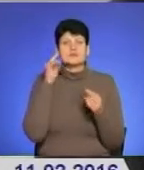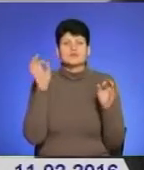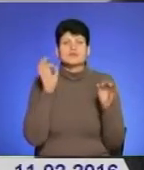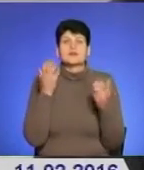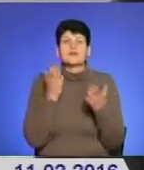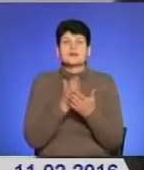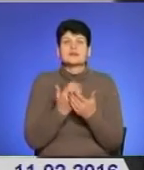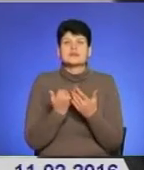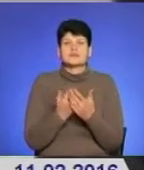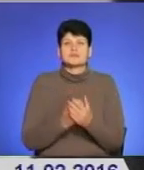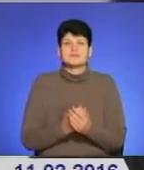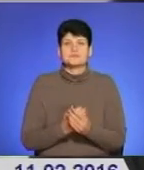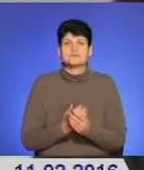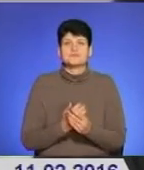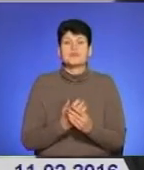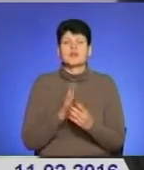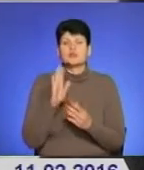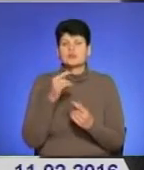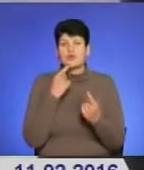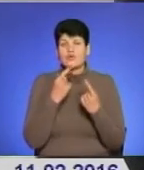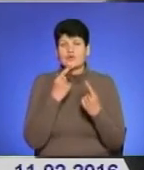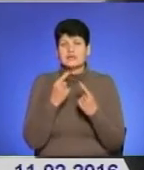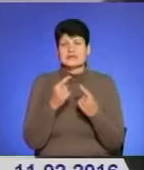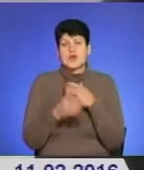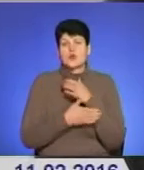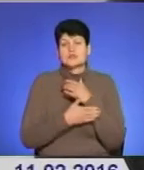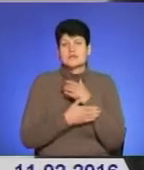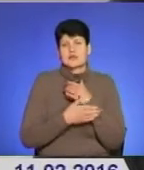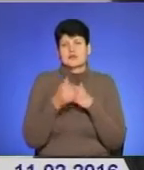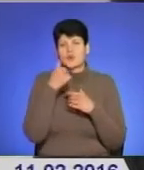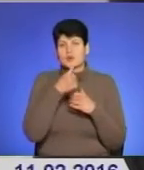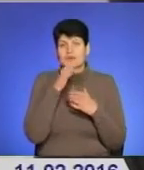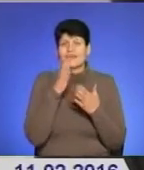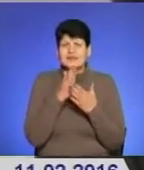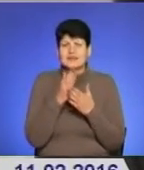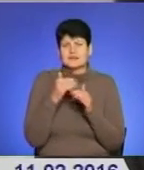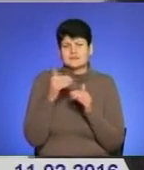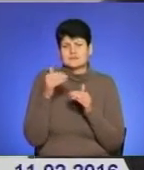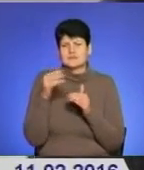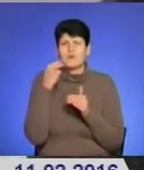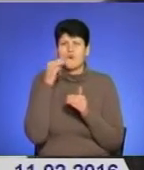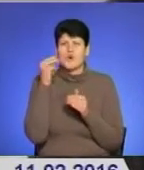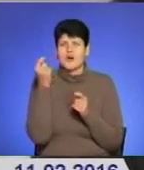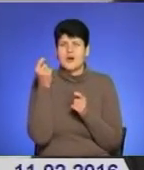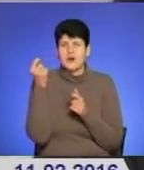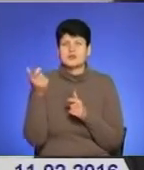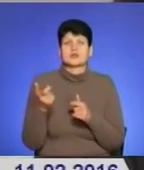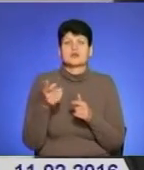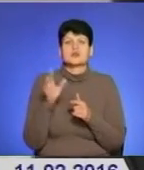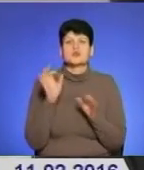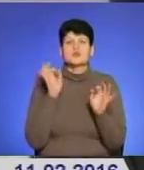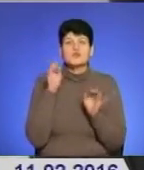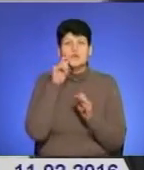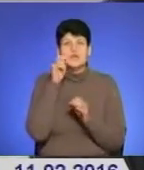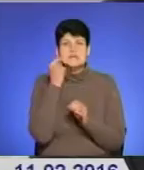Ну, будемо казати, якщо взяти за останніх пару років, то є тенденція до покращення, що звучить українська